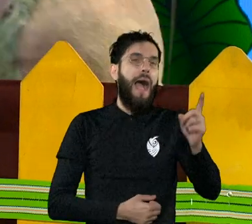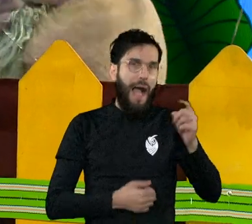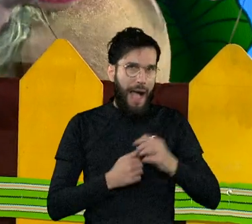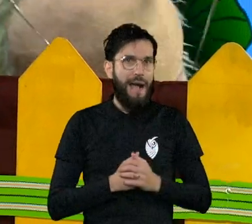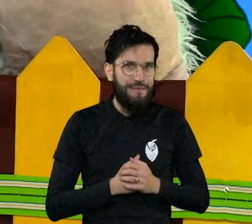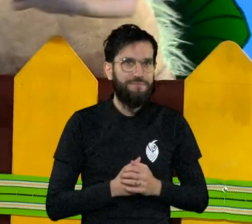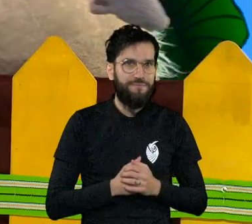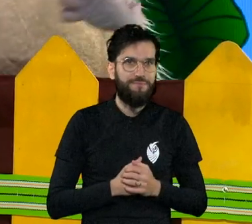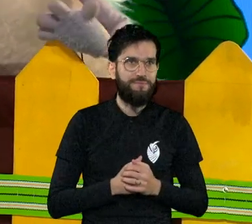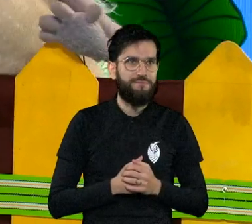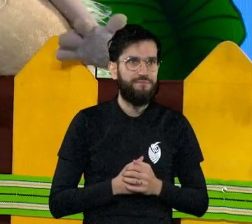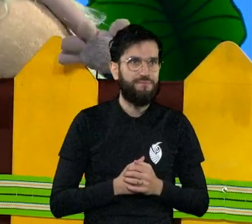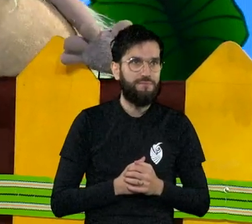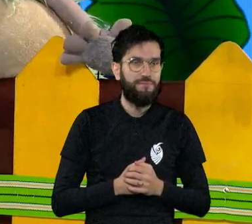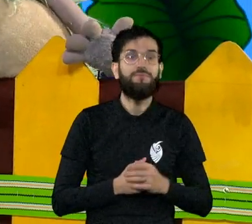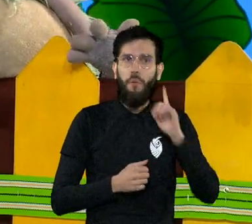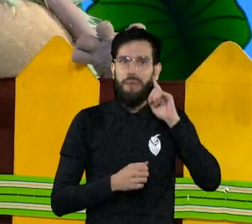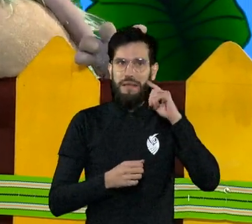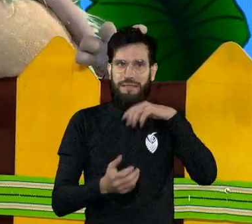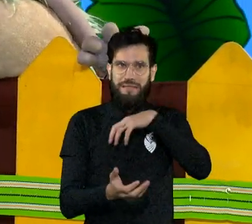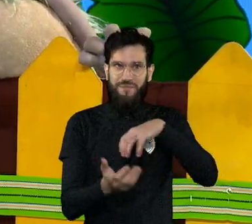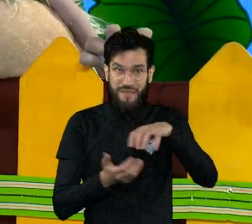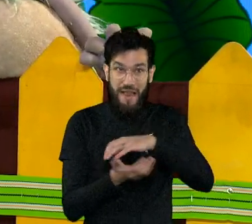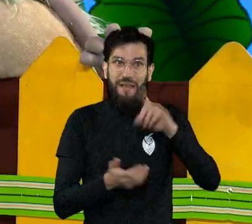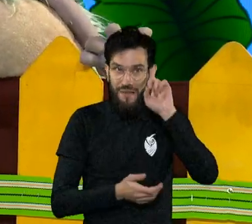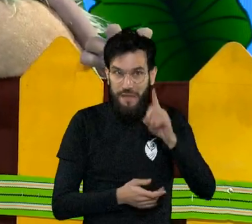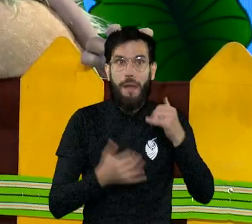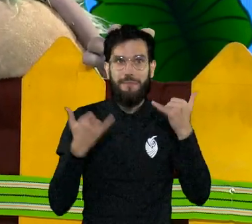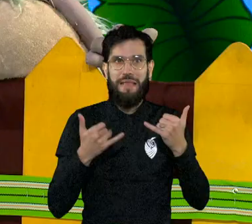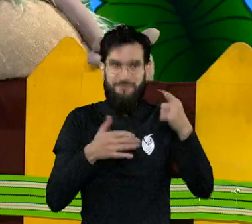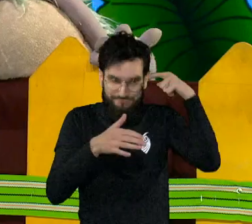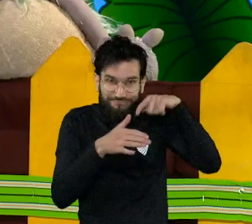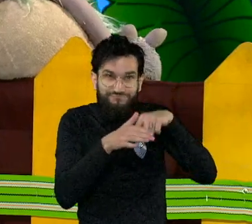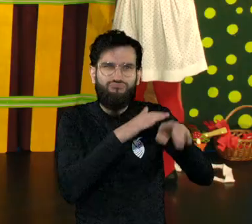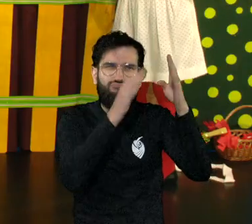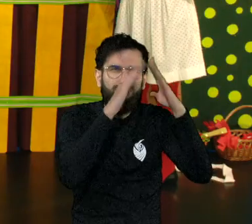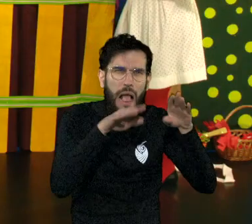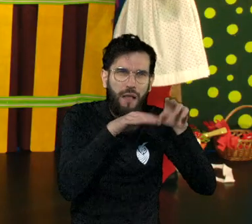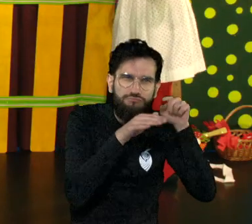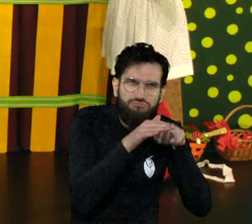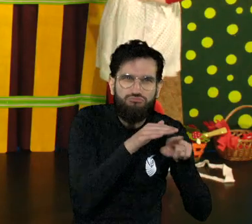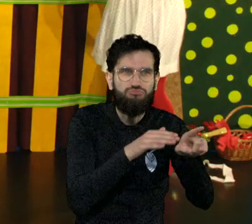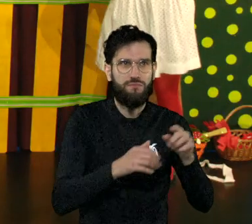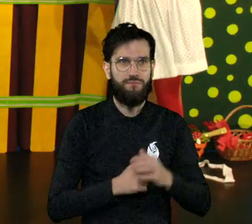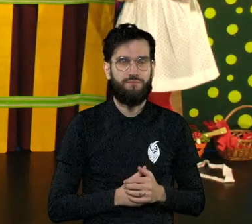No, tak myslím, že zvieratka by sme vedeli. Poďme na to, poďme do džungle.